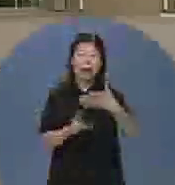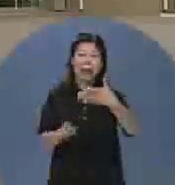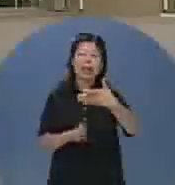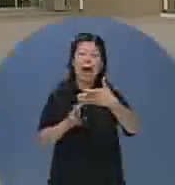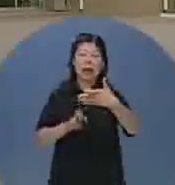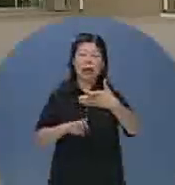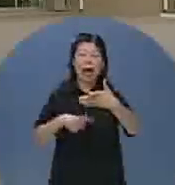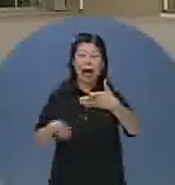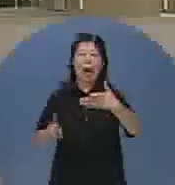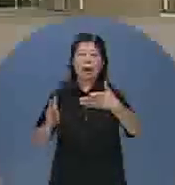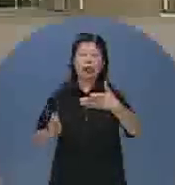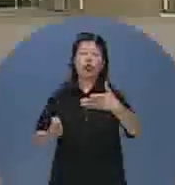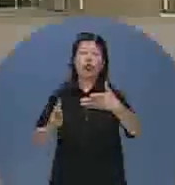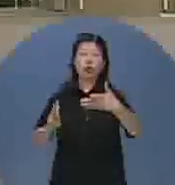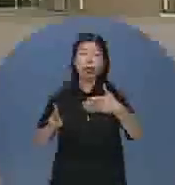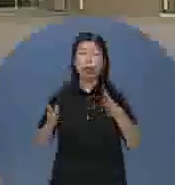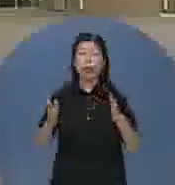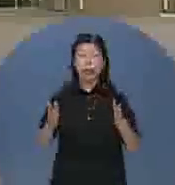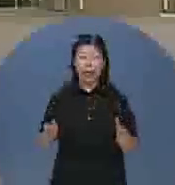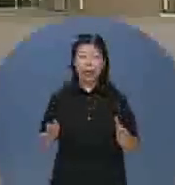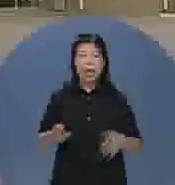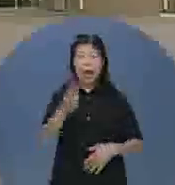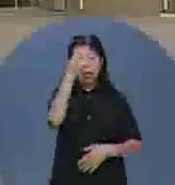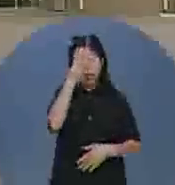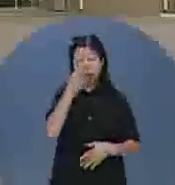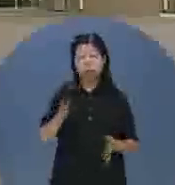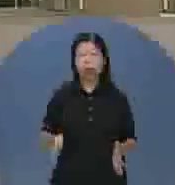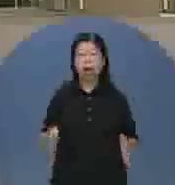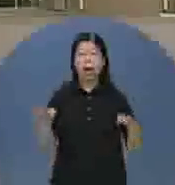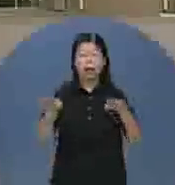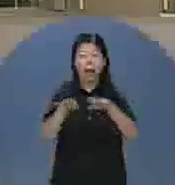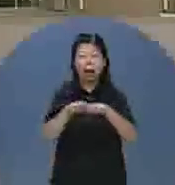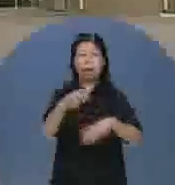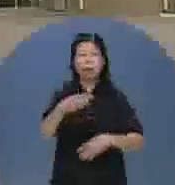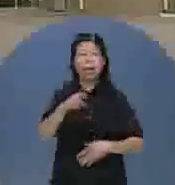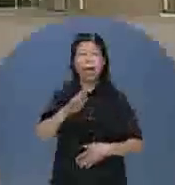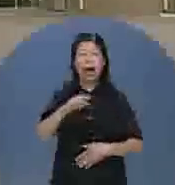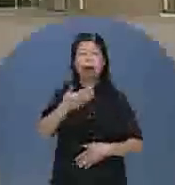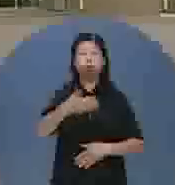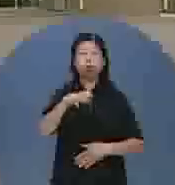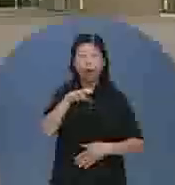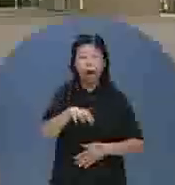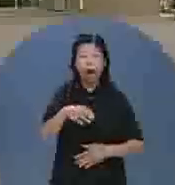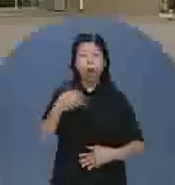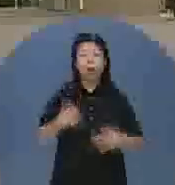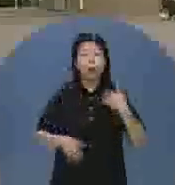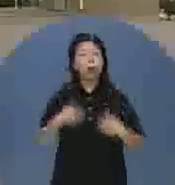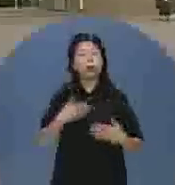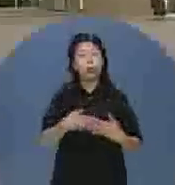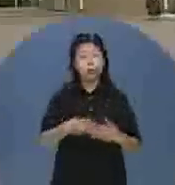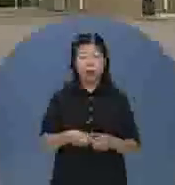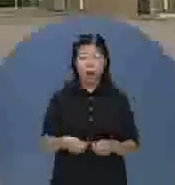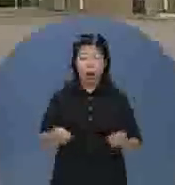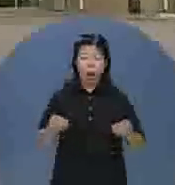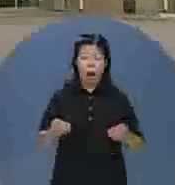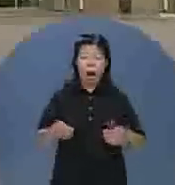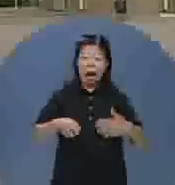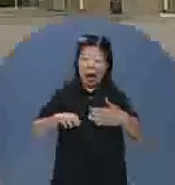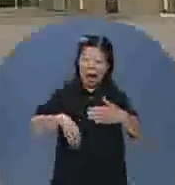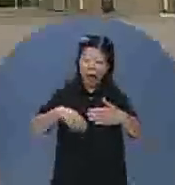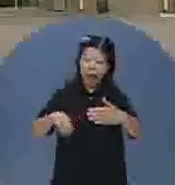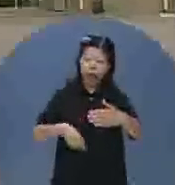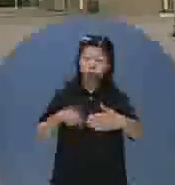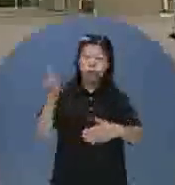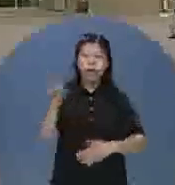8月20日から22日の3日間芸術会館ミラクでワクワクドキドキ発掘生駒